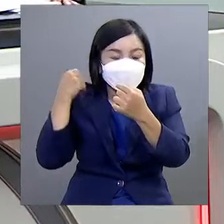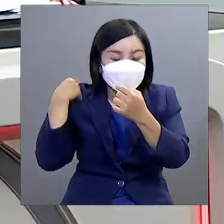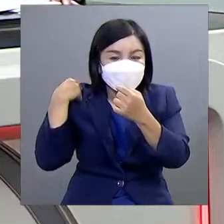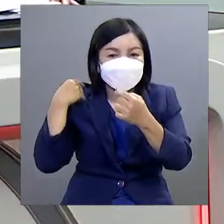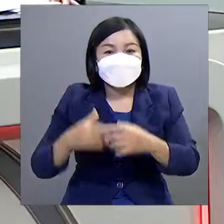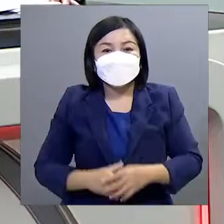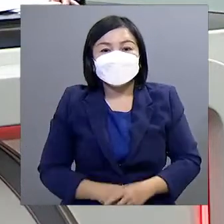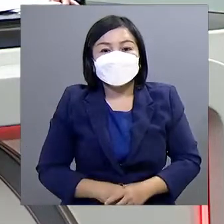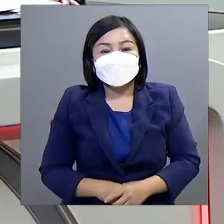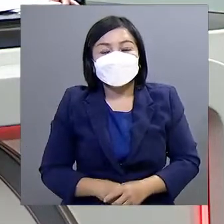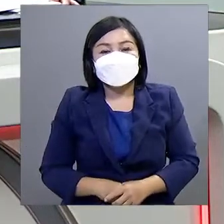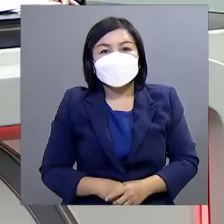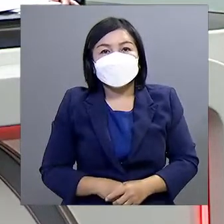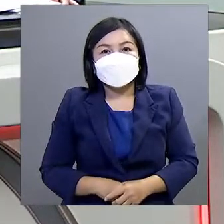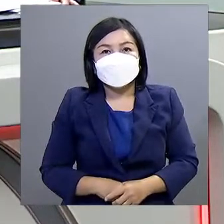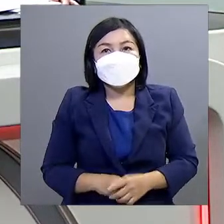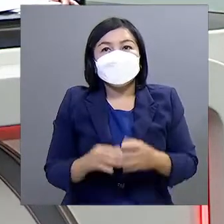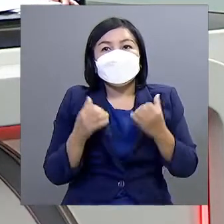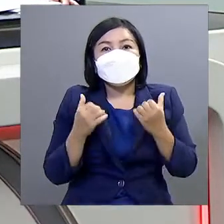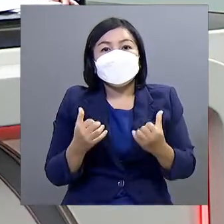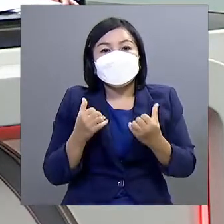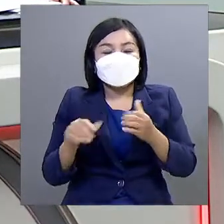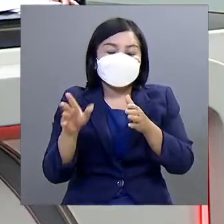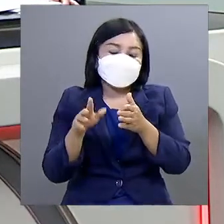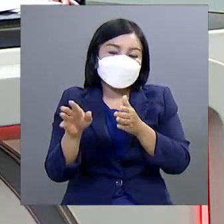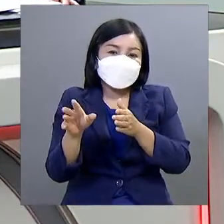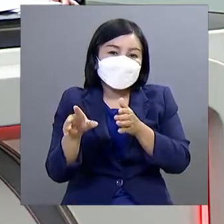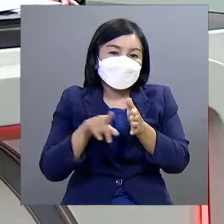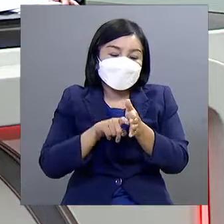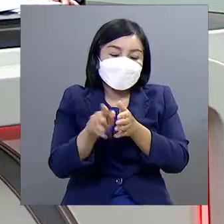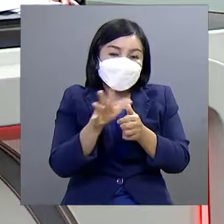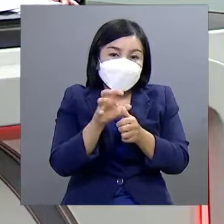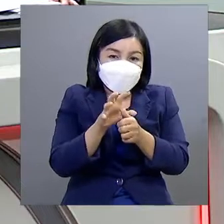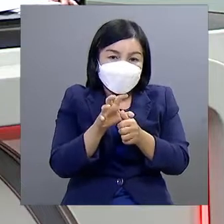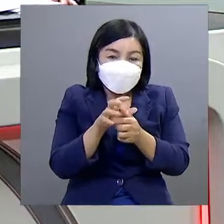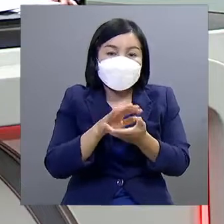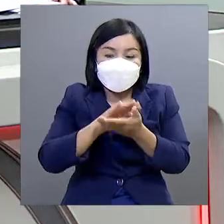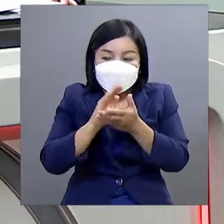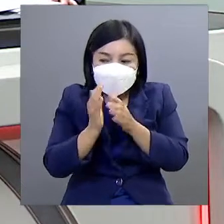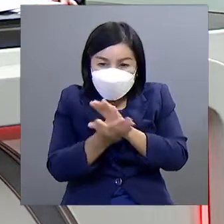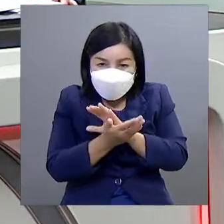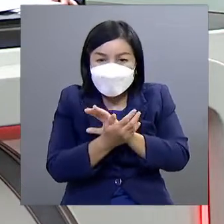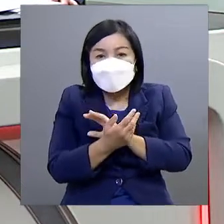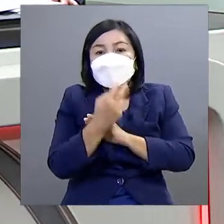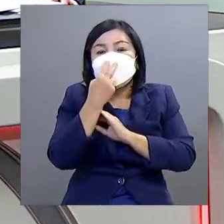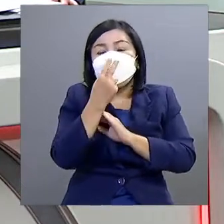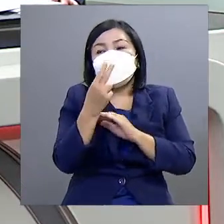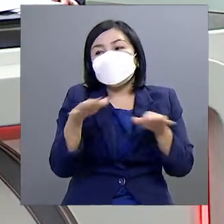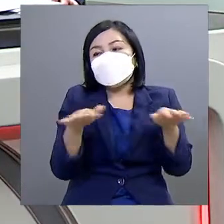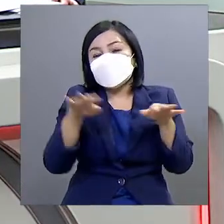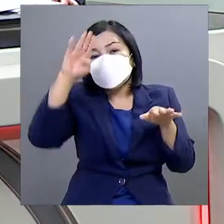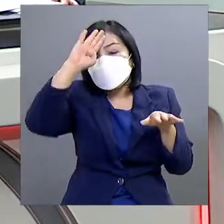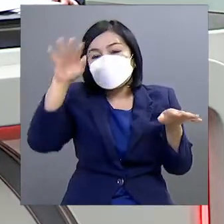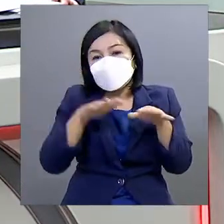ผู้ชมคะหลังจากที่สถานการณ์โควิด-19 การระบาดถูกปรับมุมมองในการมองโรคออกไปมาตรการต่างๆก็ผ่อนคลายม